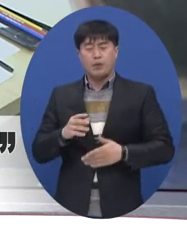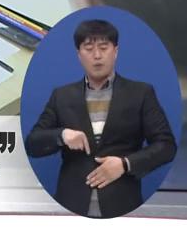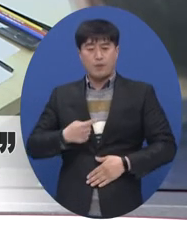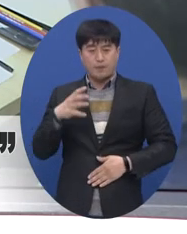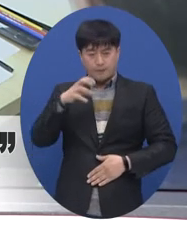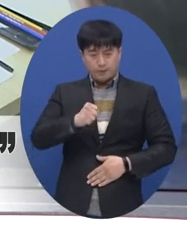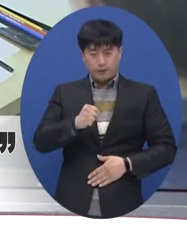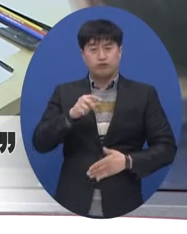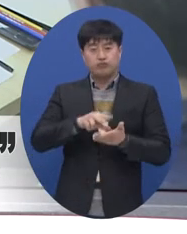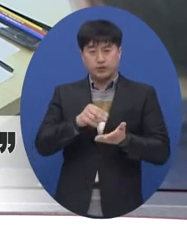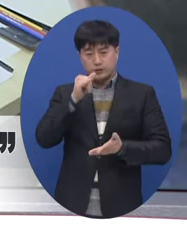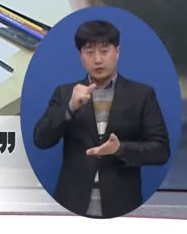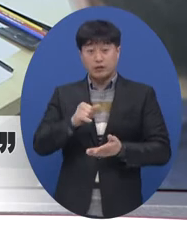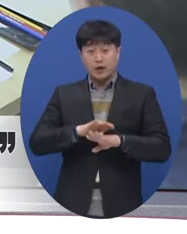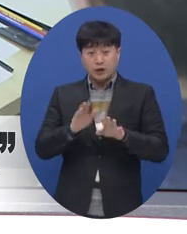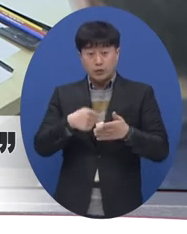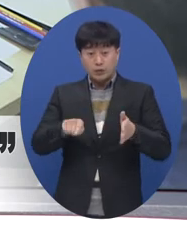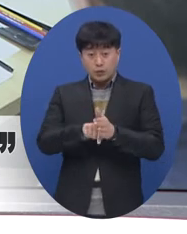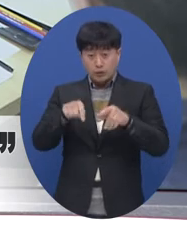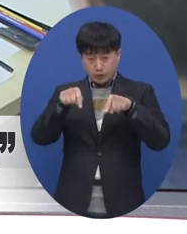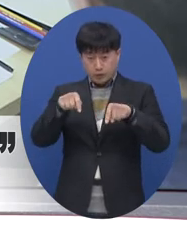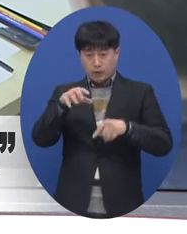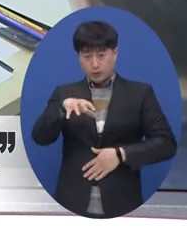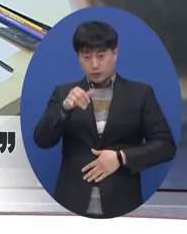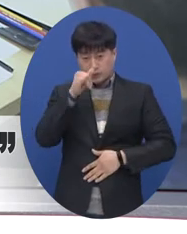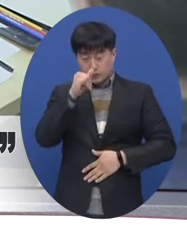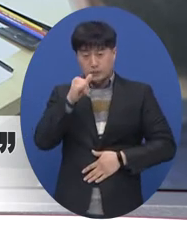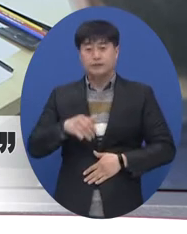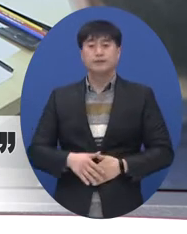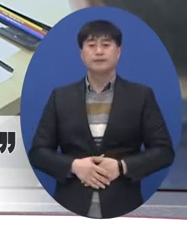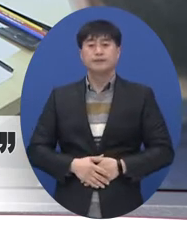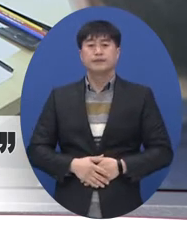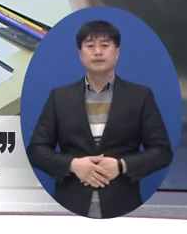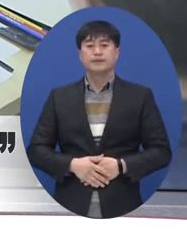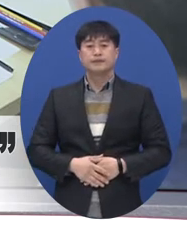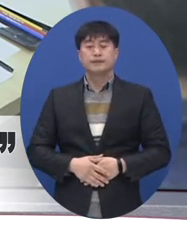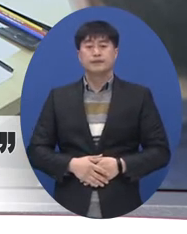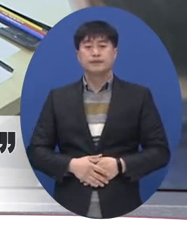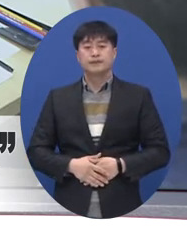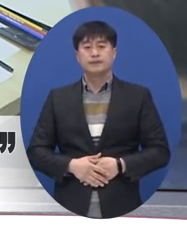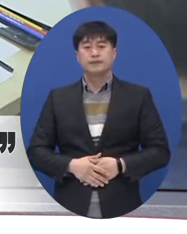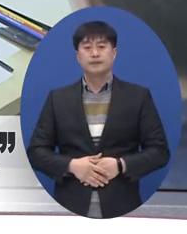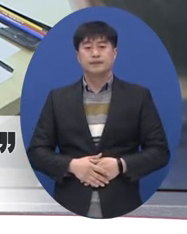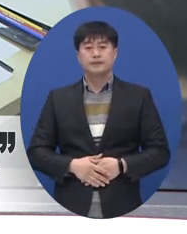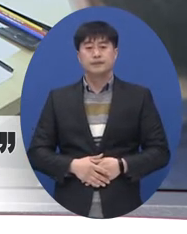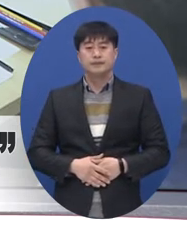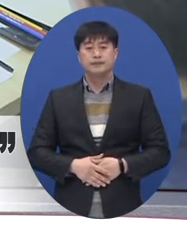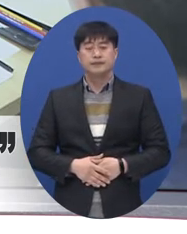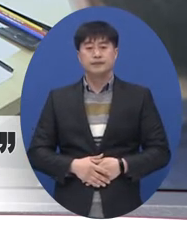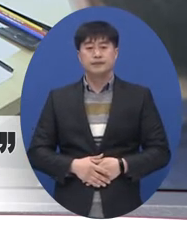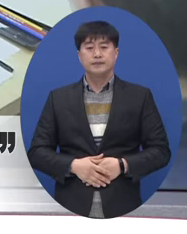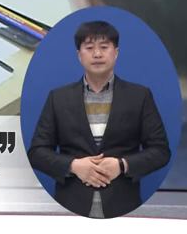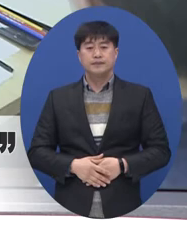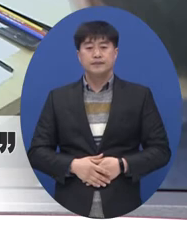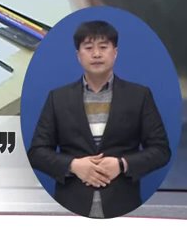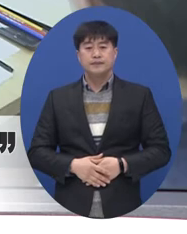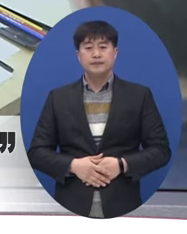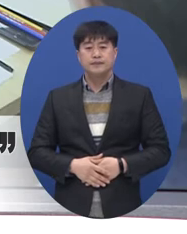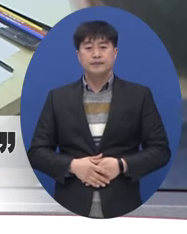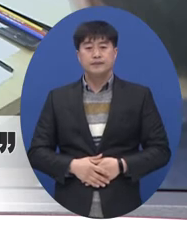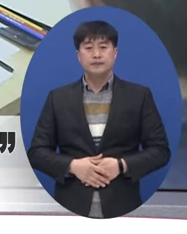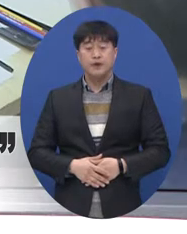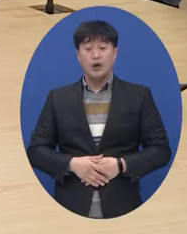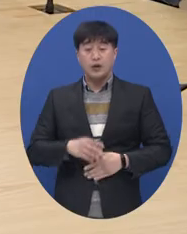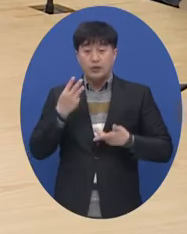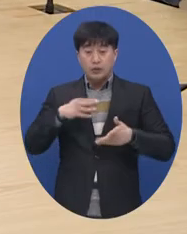겪고 있는데요. 이를 해결하기 위한 간담회 자리가 마련됐습니다. 어떤 이야기들이 오갔는지 최창순 기자가 보도합니다.